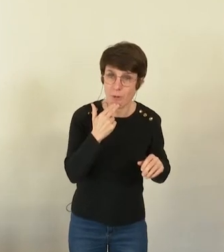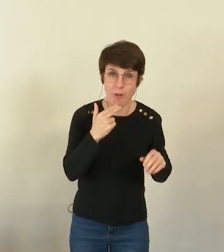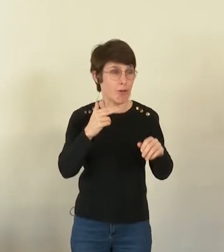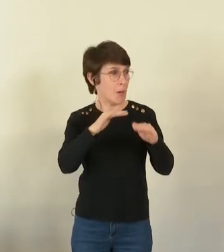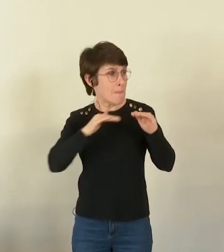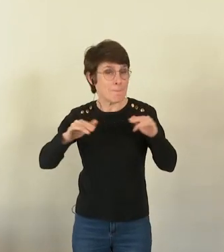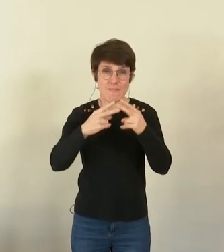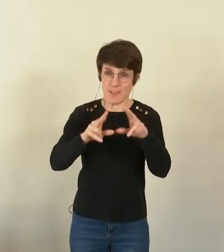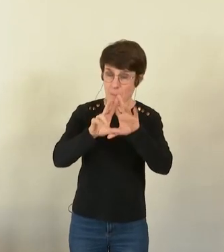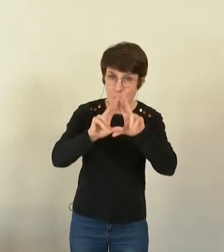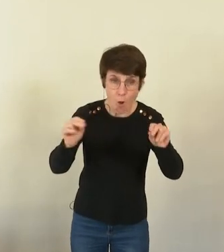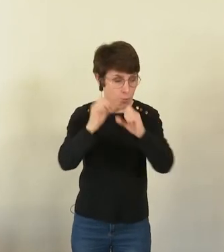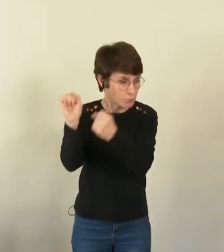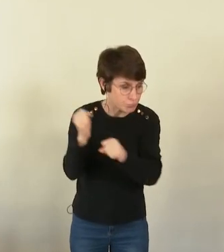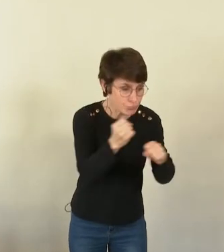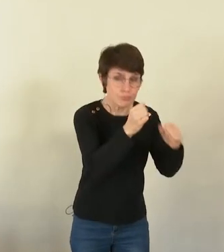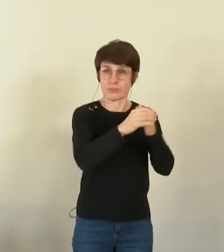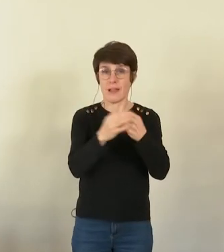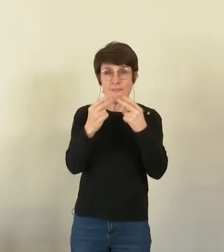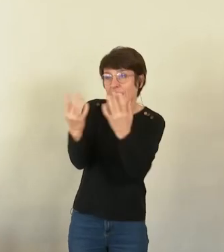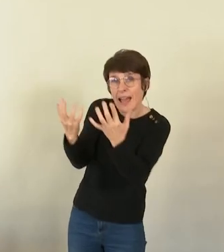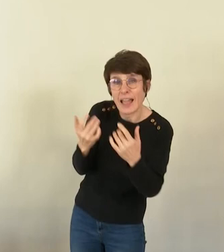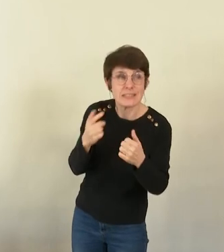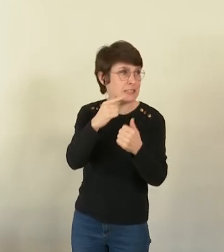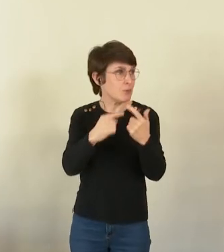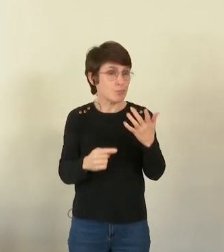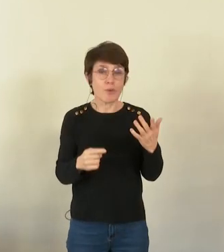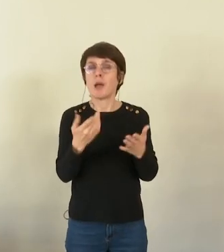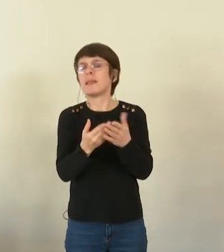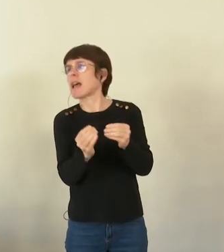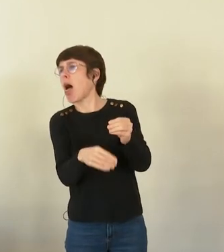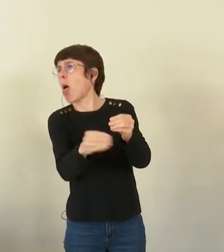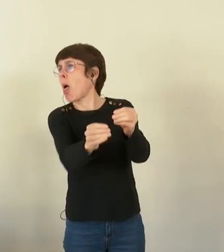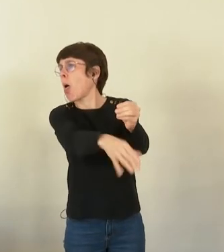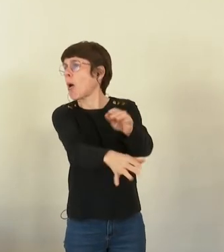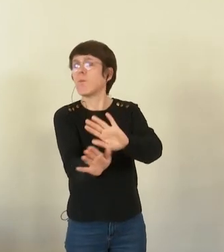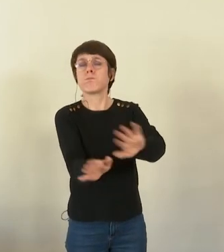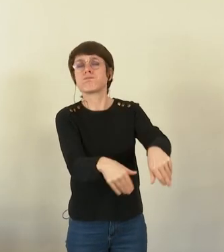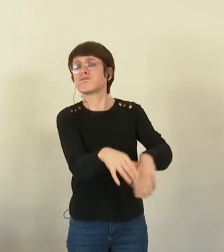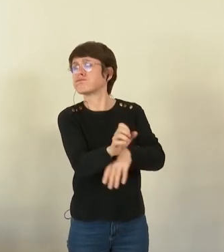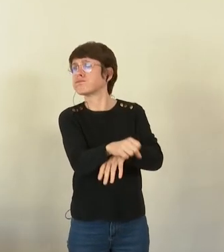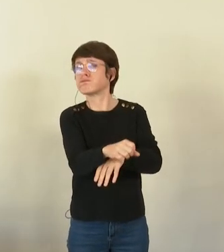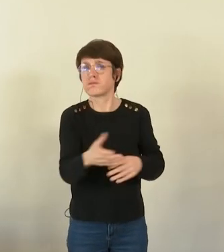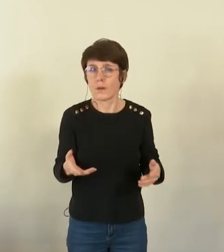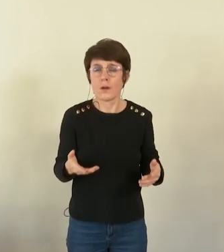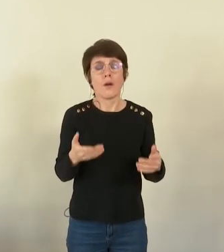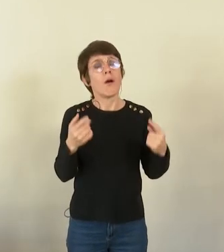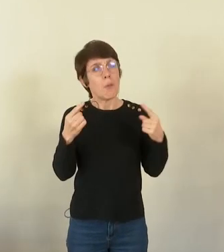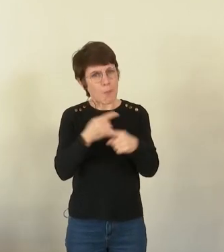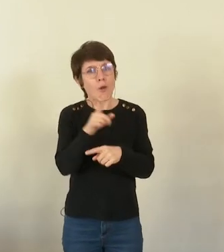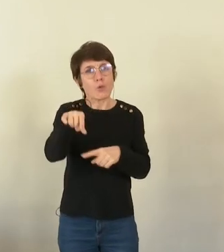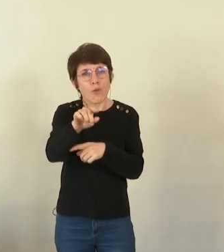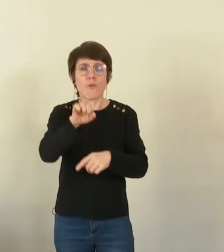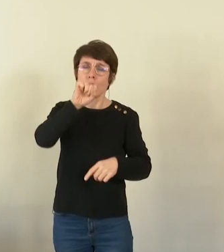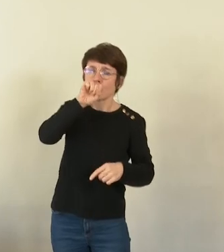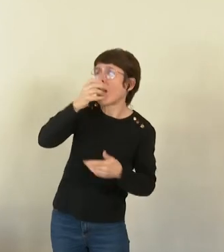l'insécurité endémique l'attractivité de la ville bref tous ces sujetsl sont ainsi évacués pendant qu'on discute